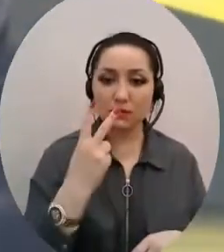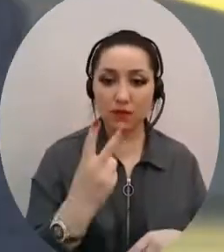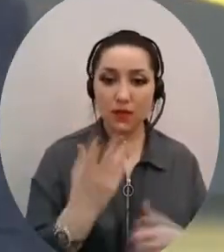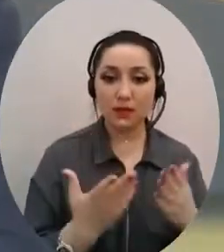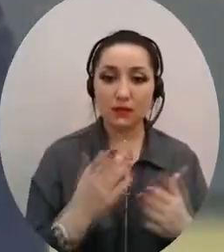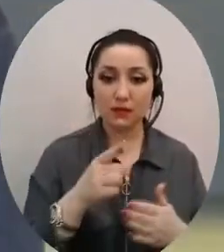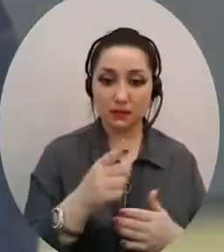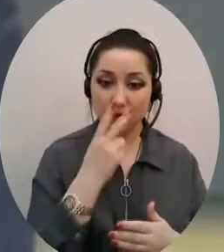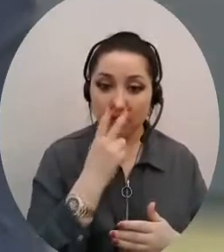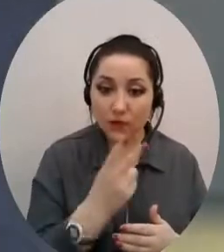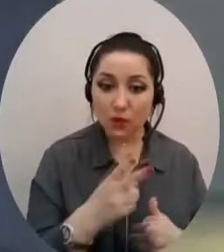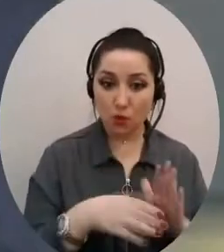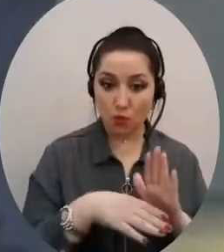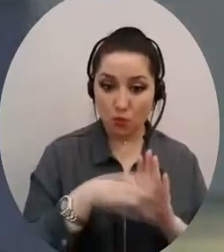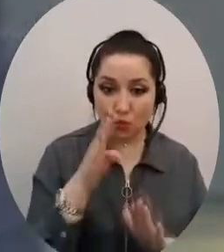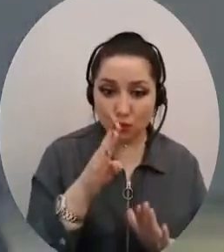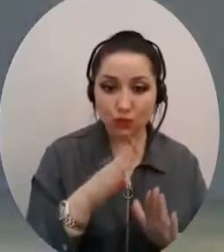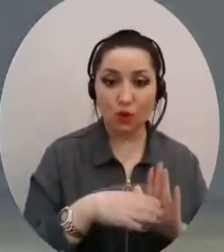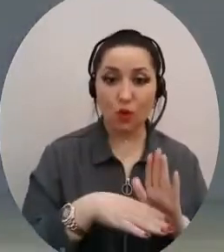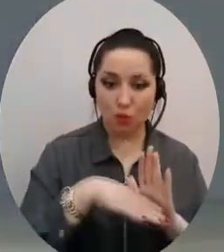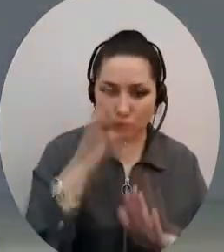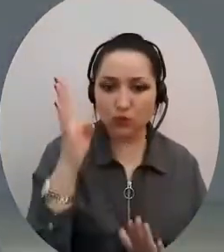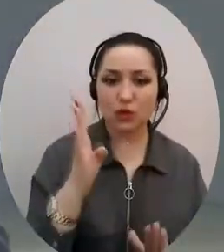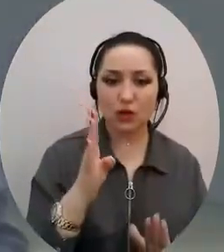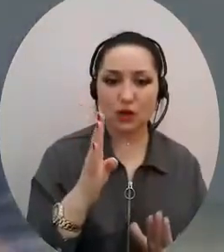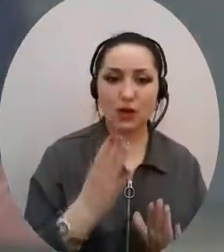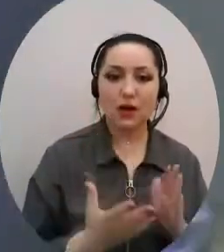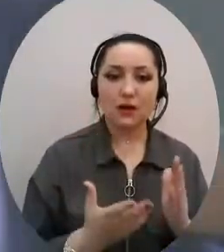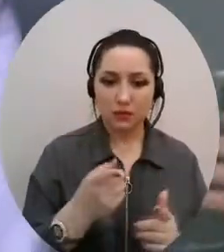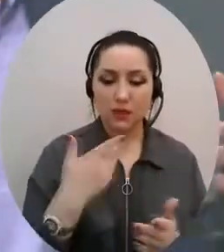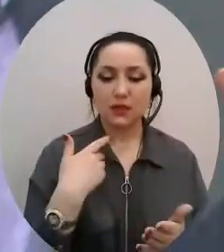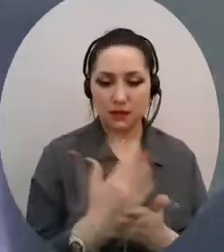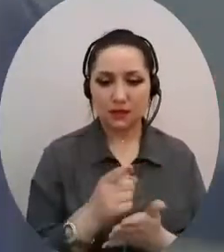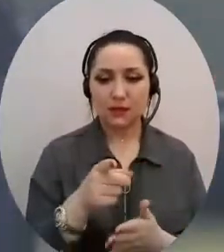видишь, что улучшить, улучшай. У меня есть для вас история.